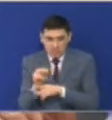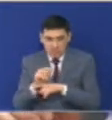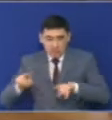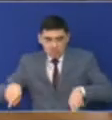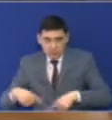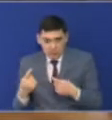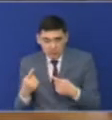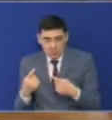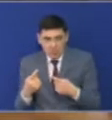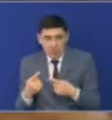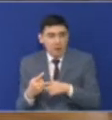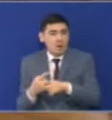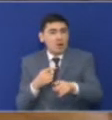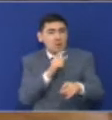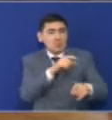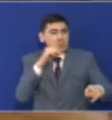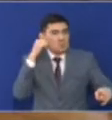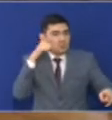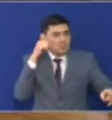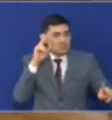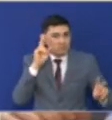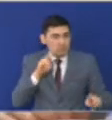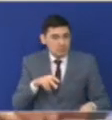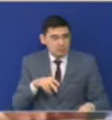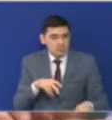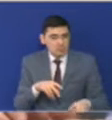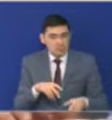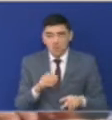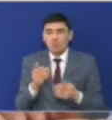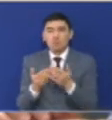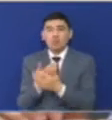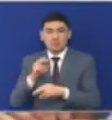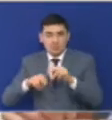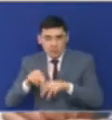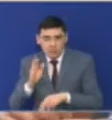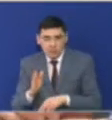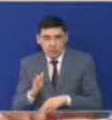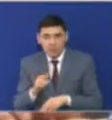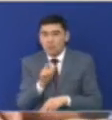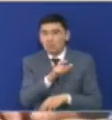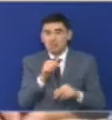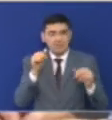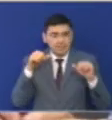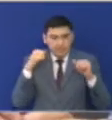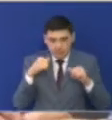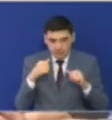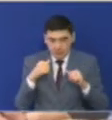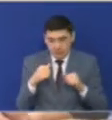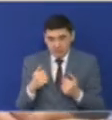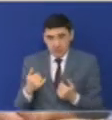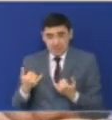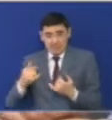Новые начинаем строить. И в этом году все это будет. Надо, вот, во-первых, очень четко, умело, объективно вот этими цифрами пользоваться и